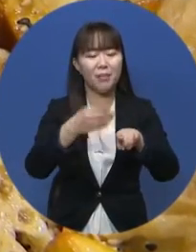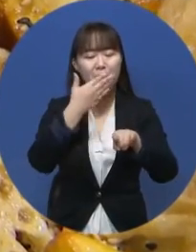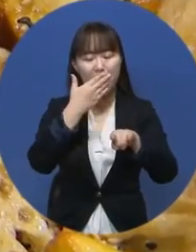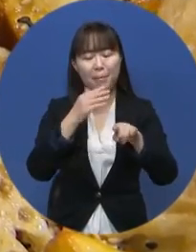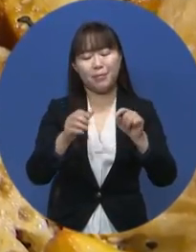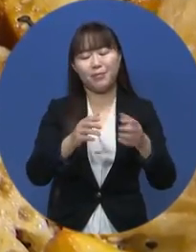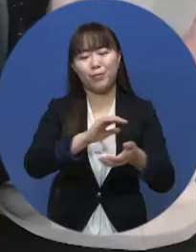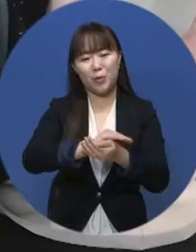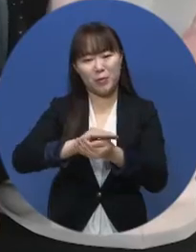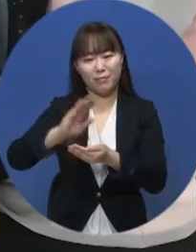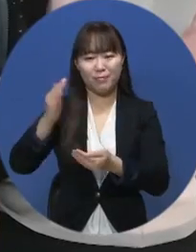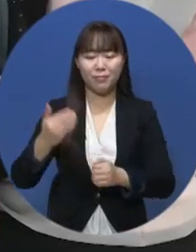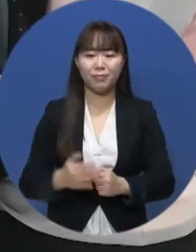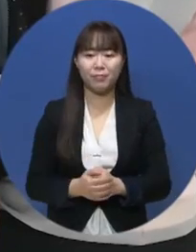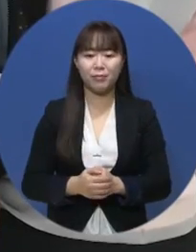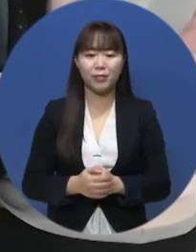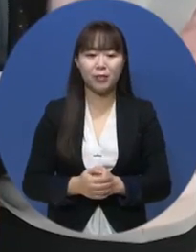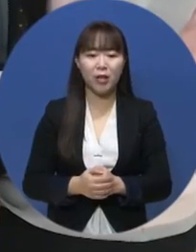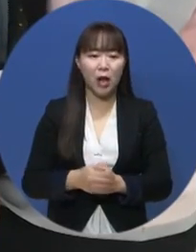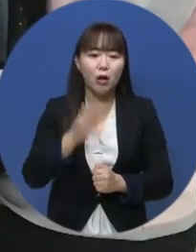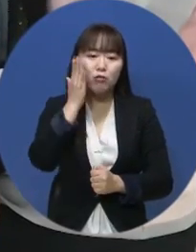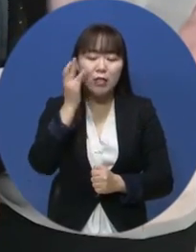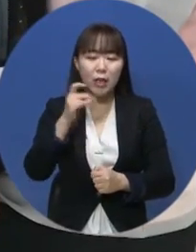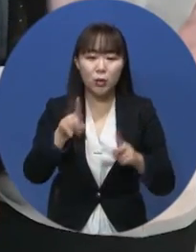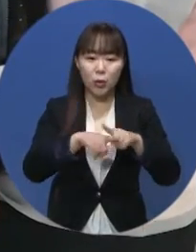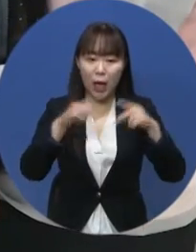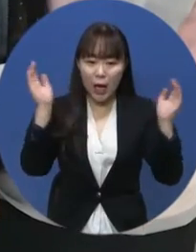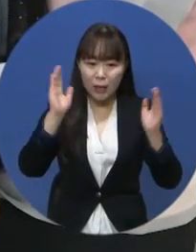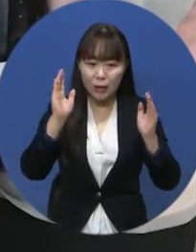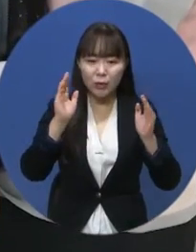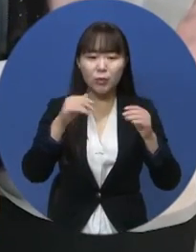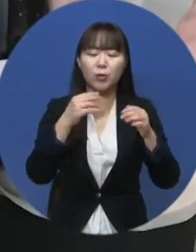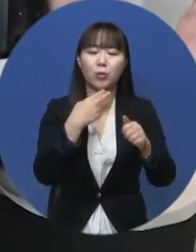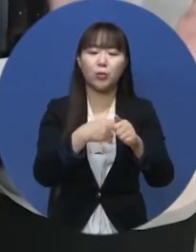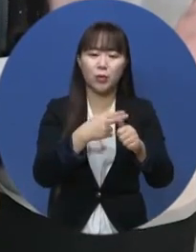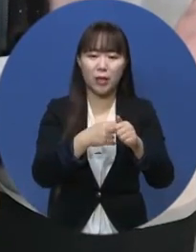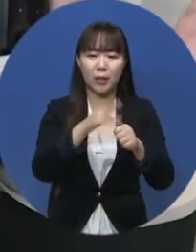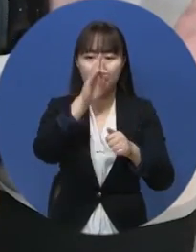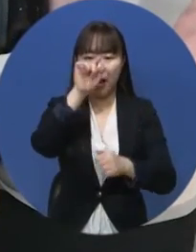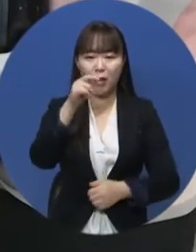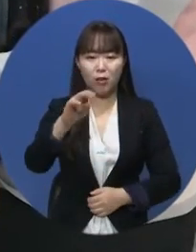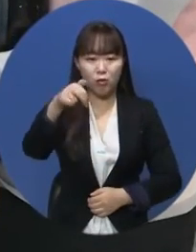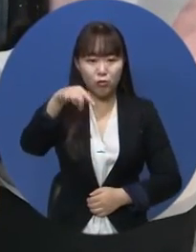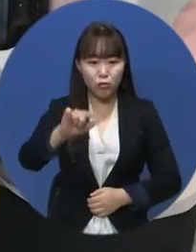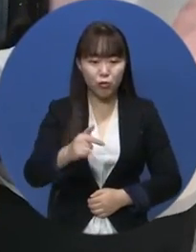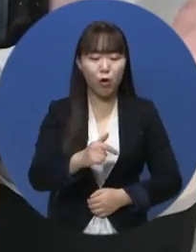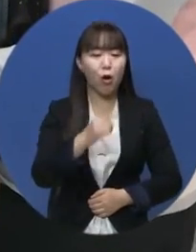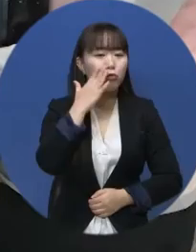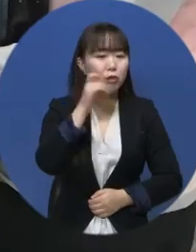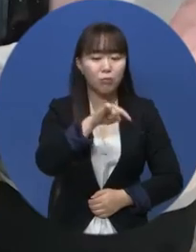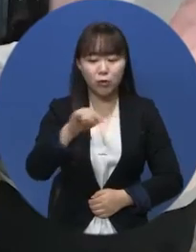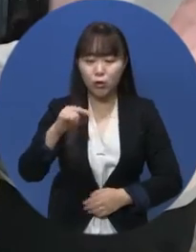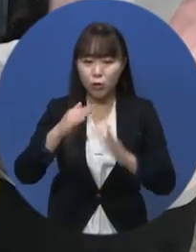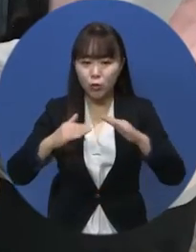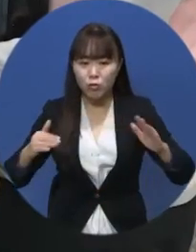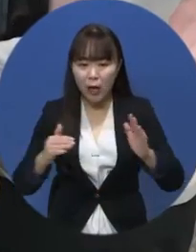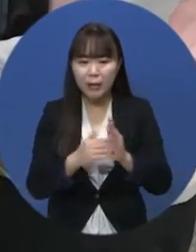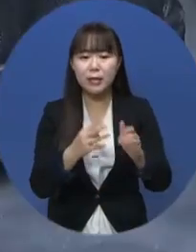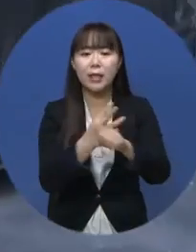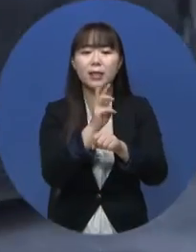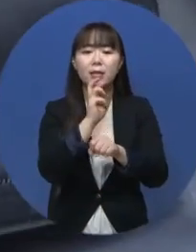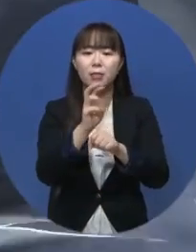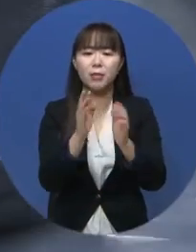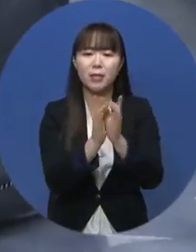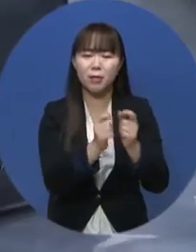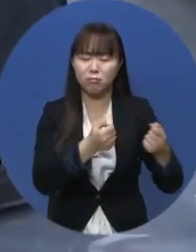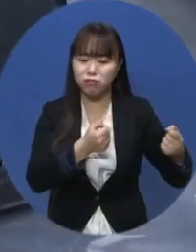됐습니다 또한 울산의 초등학교 교사 박현준 씨도 울산에서 전주까지 3시간 30분을 직접